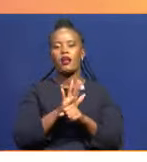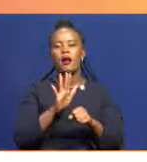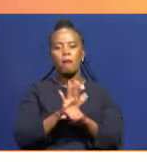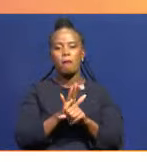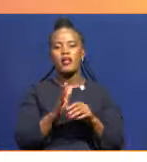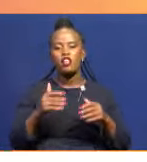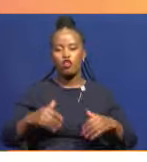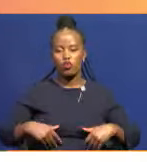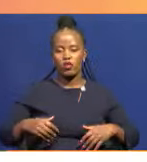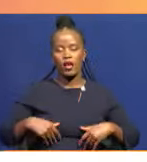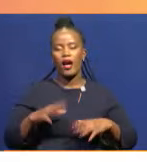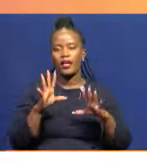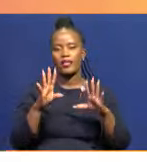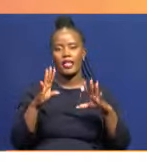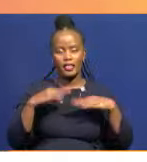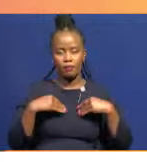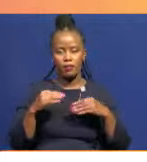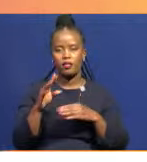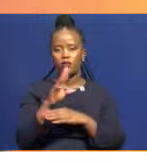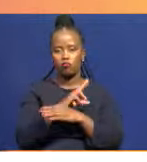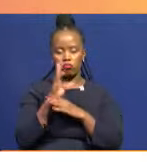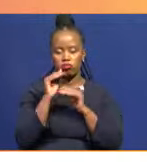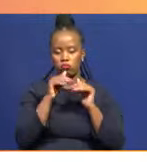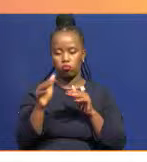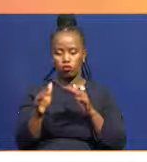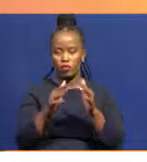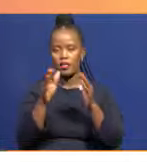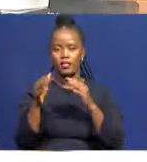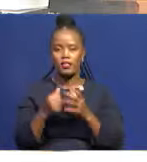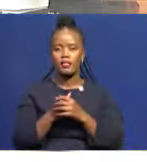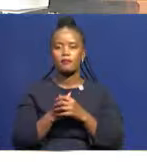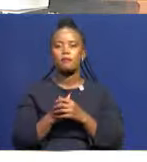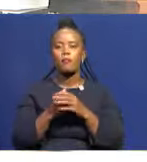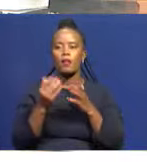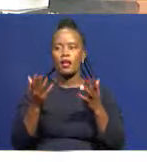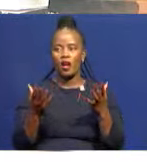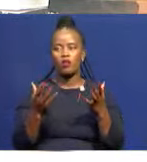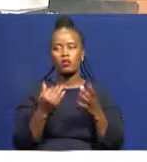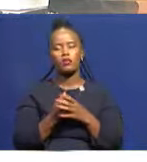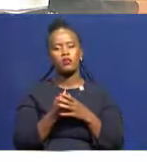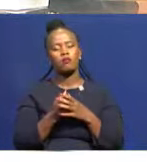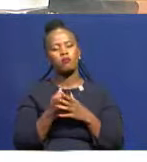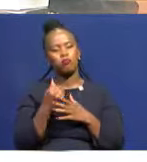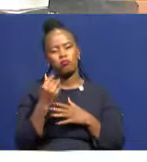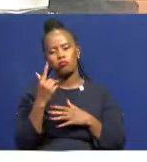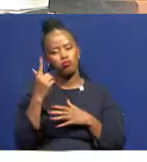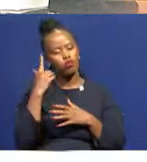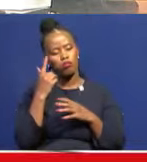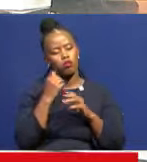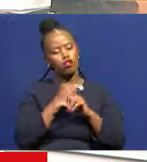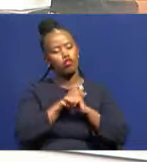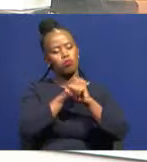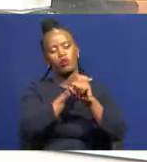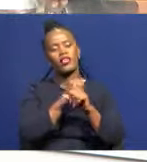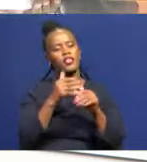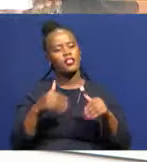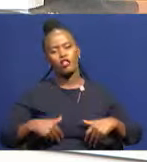hizo nafasi, mm-hmm. na wanafanya vyema sana. Mm-hmm. Naam, kuna swala la sheria za vijana za kuwalinda vijana. Je, sheria